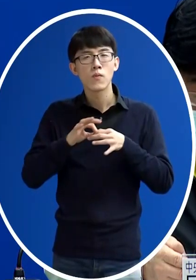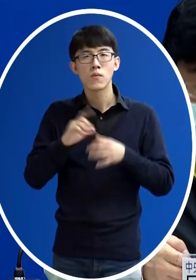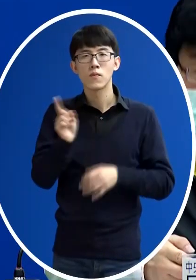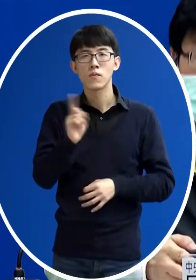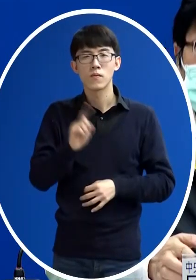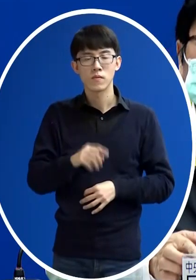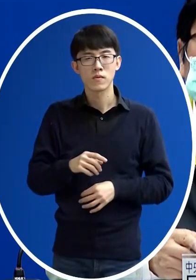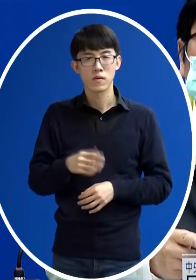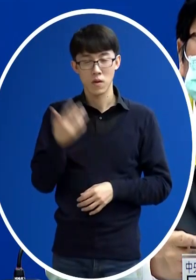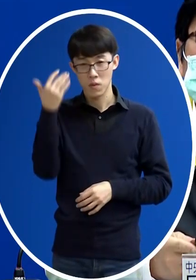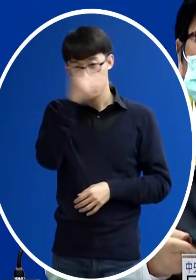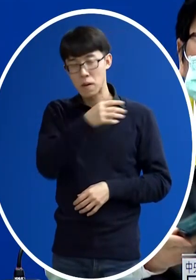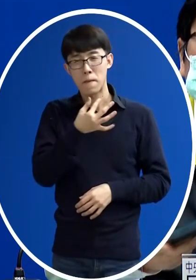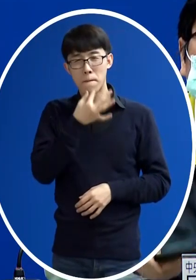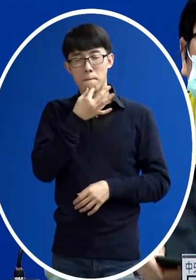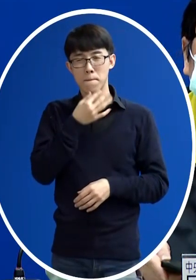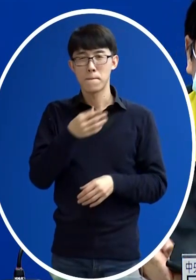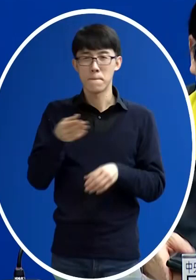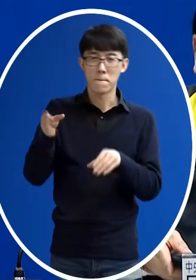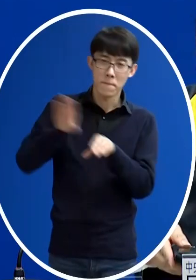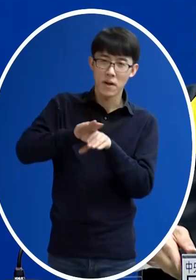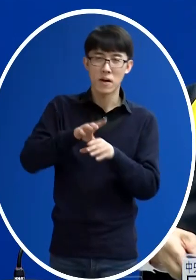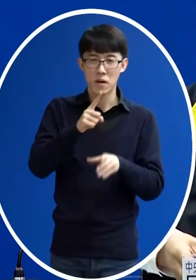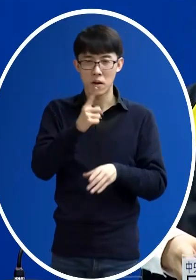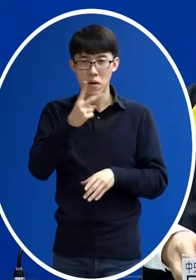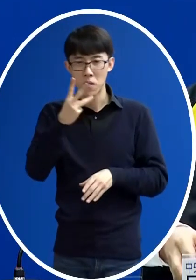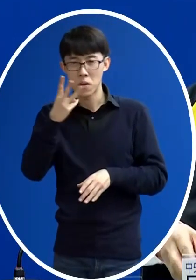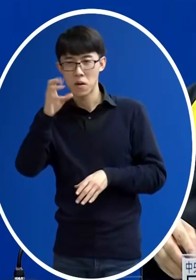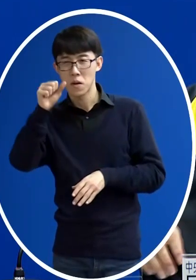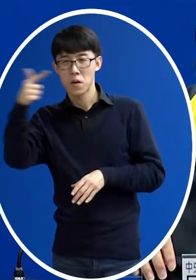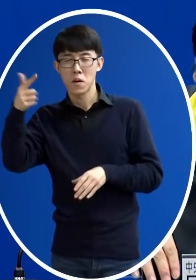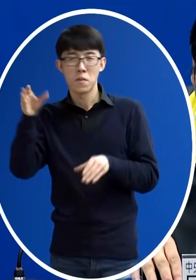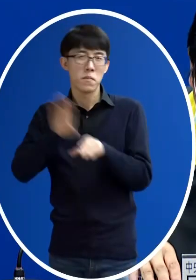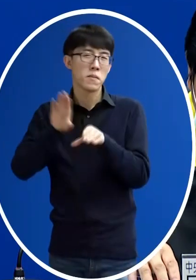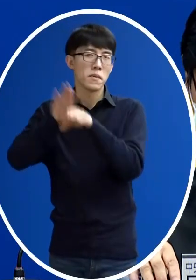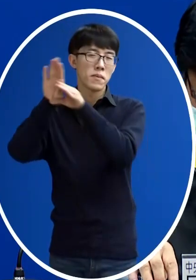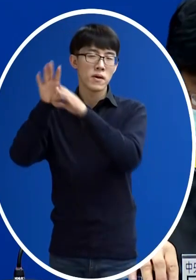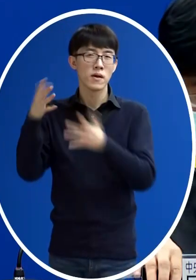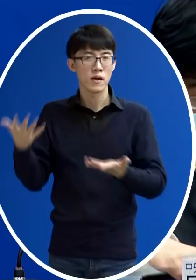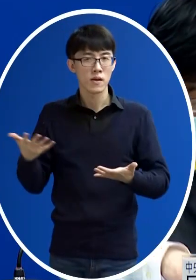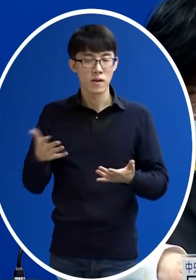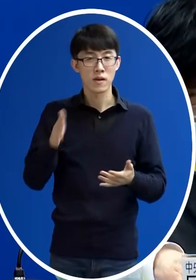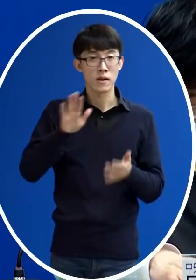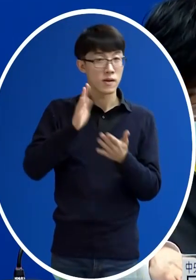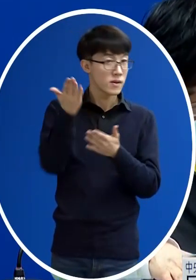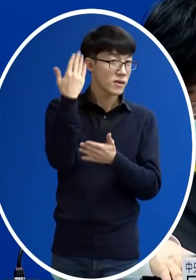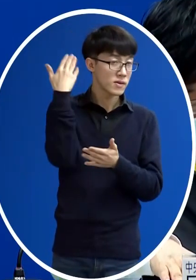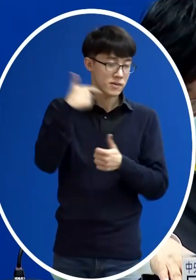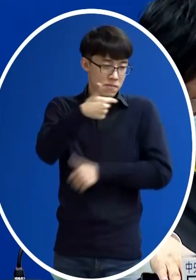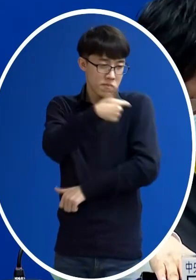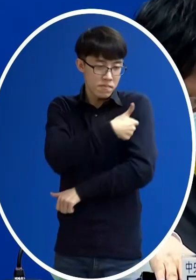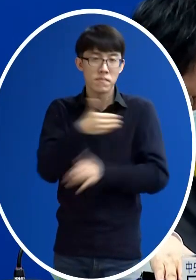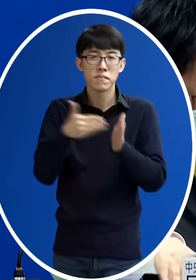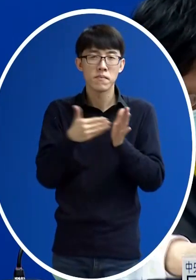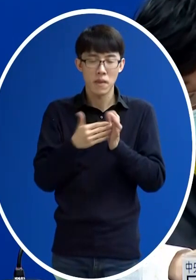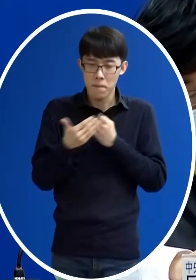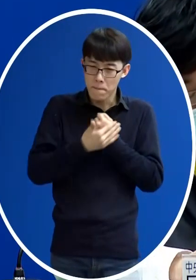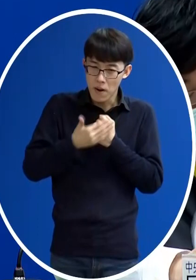增加1倍、2倍、3倍、4倍、5倍，或者是说疫苗各种疫苗的保护效果有没有减少多少哈，